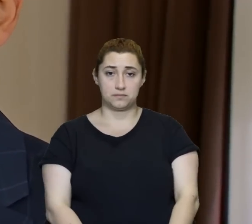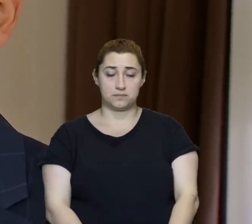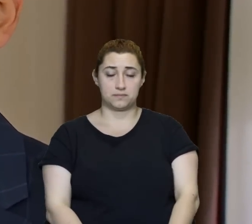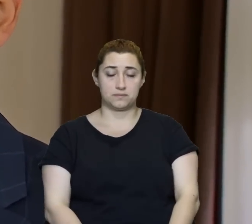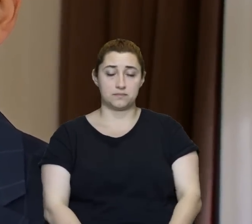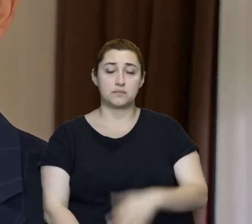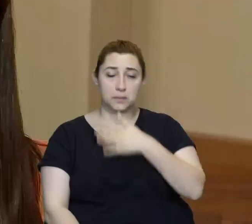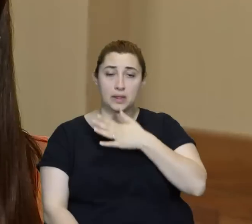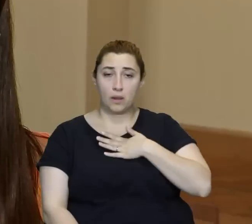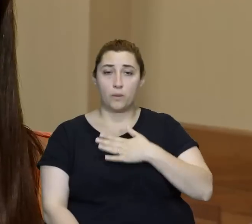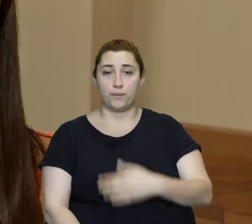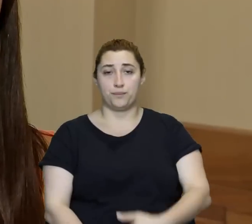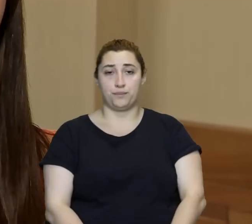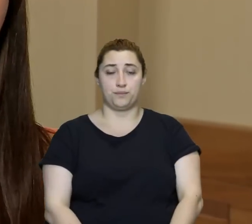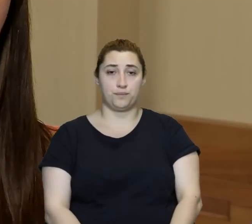Biliyorum.